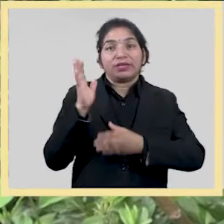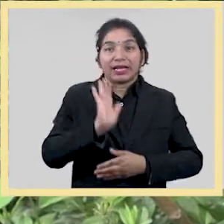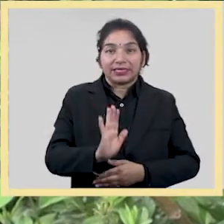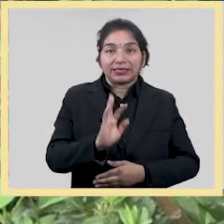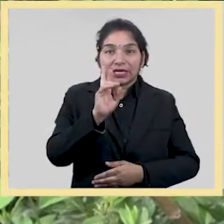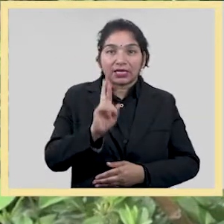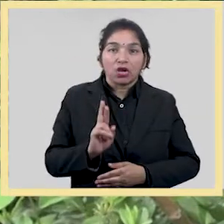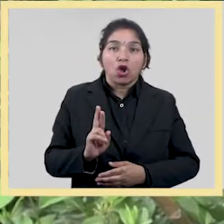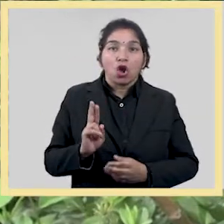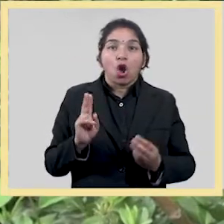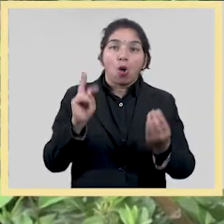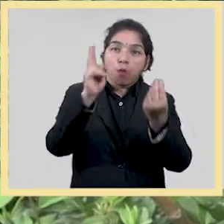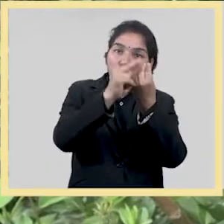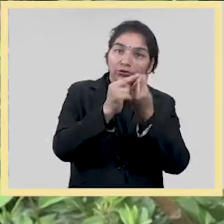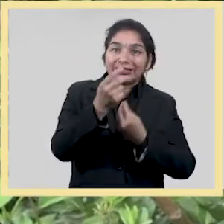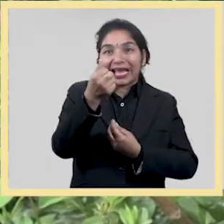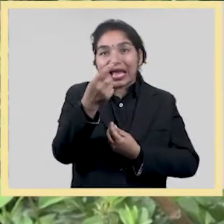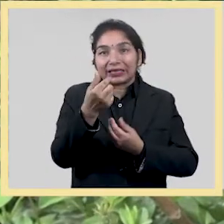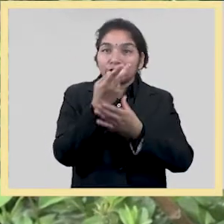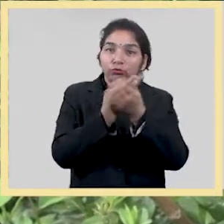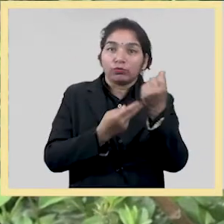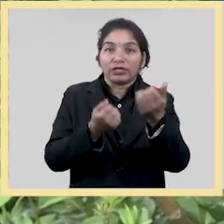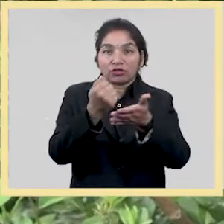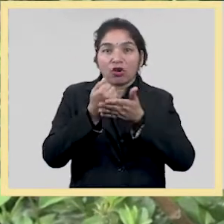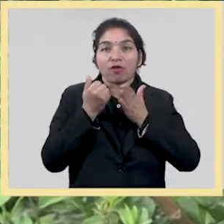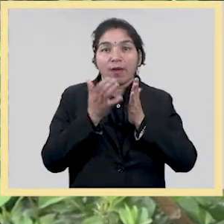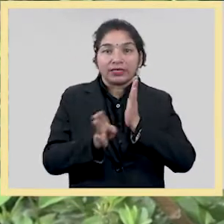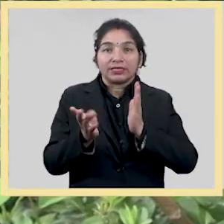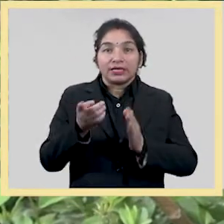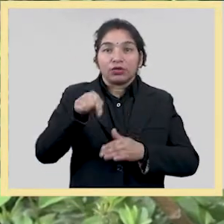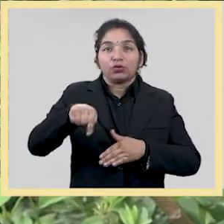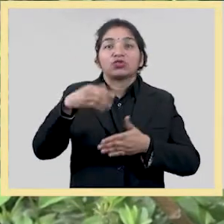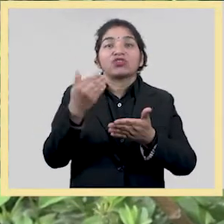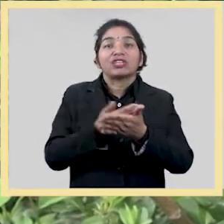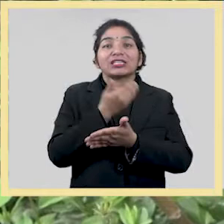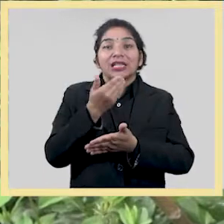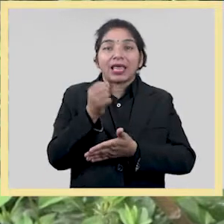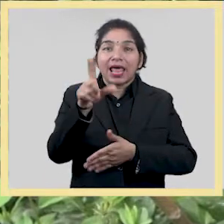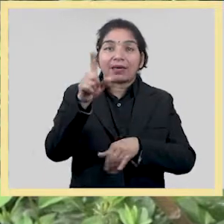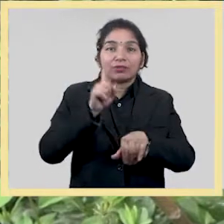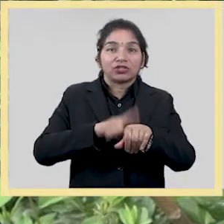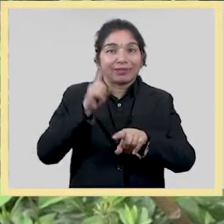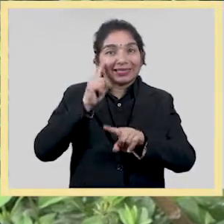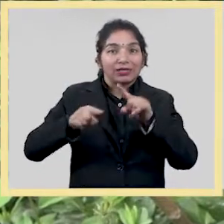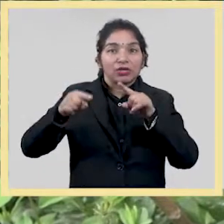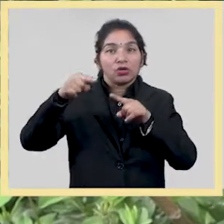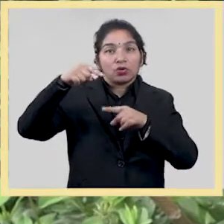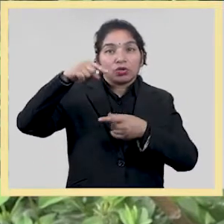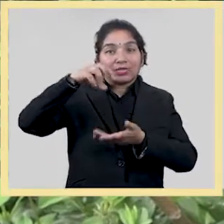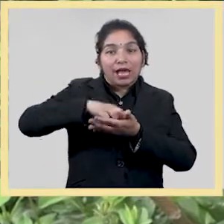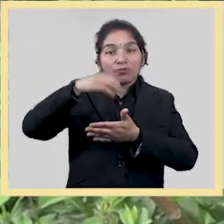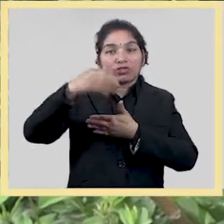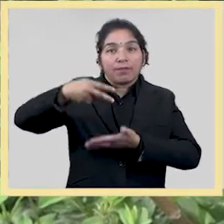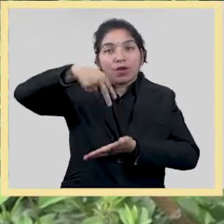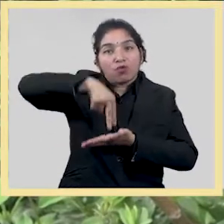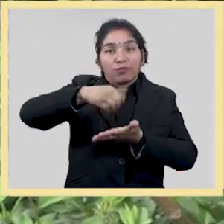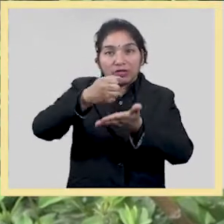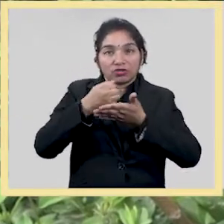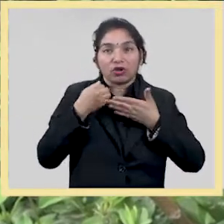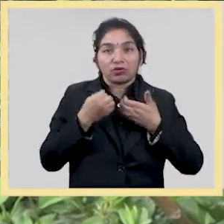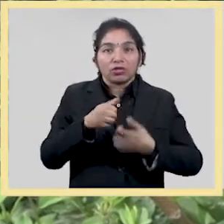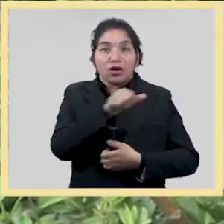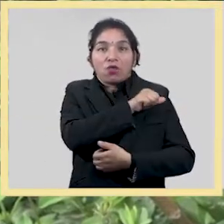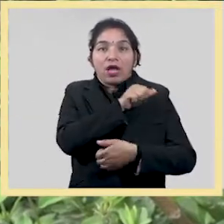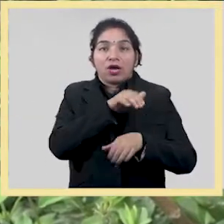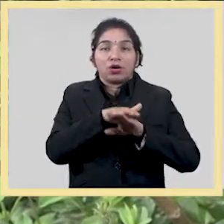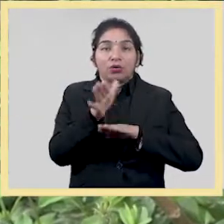रहेको छ। भौतिक आर्थिक दुवै तरिकाको सहयोगबाट हामीलाई चाहिँ यो संस्था आज लामो समयदेखि यो ठाउँसम्म उभिनलाई सफल बनाएको छ।